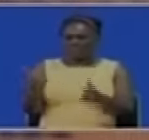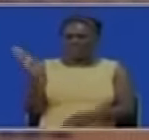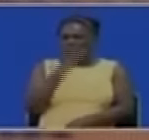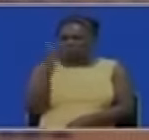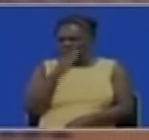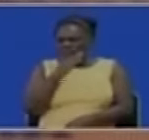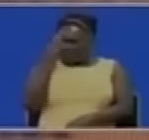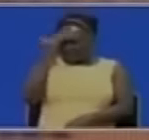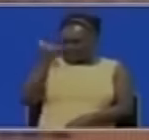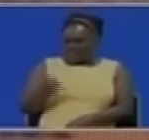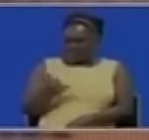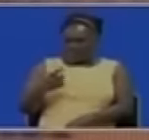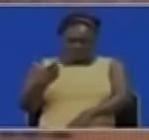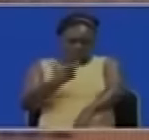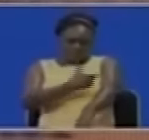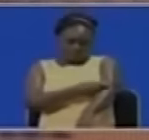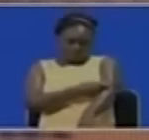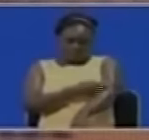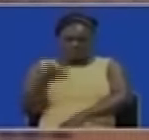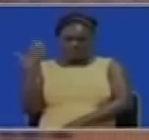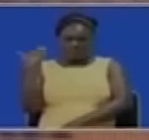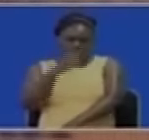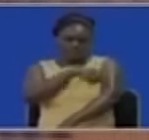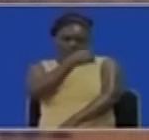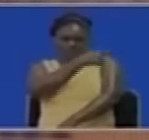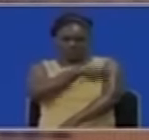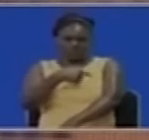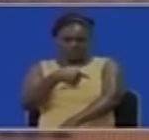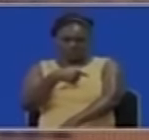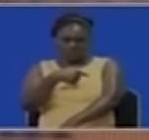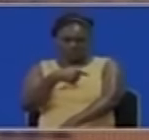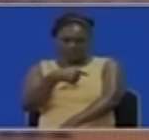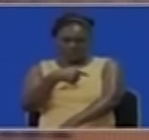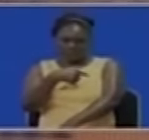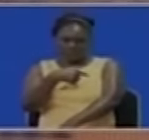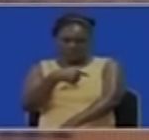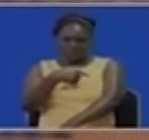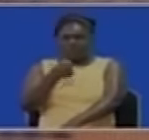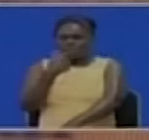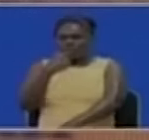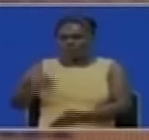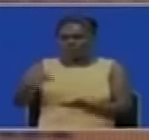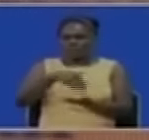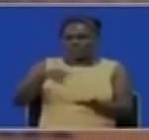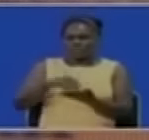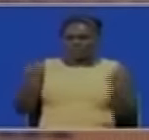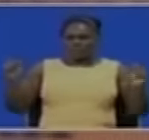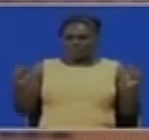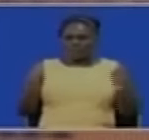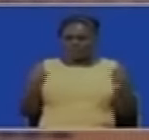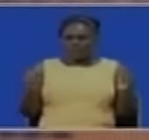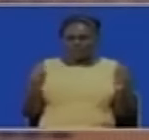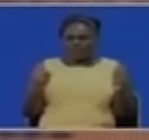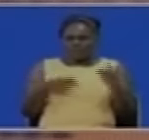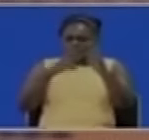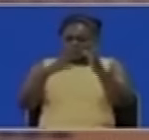Inadaiwa hilo ni kutokana na sindano iliyodungwa katika hospitali ya Elmagon Maternity and Medical Center ya kutibu malaria. Victor Ugale